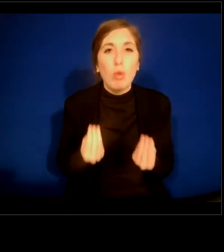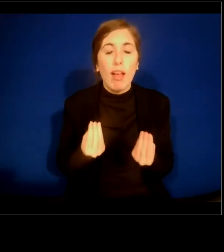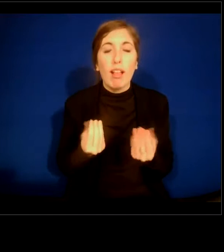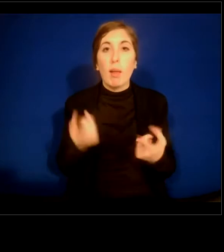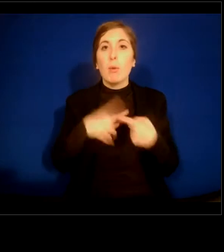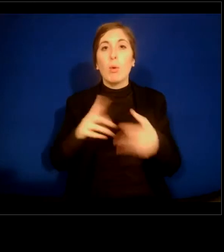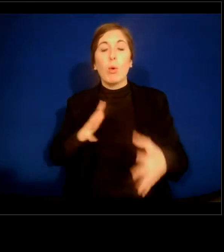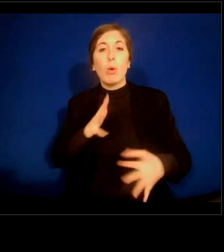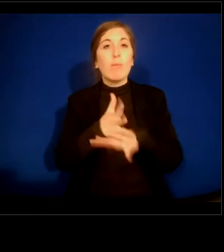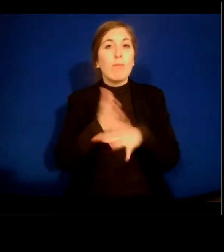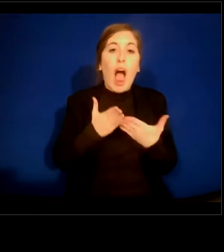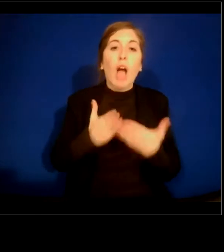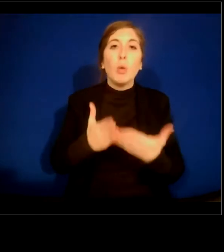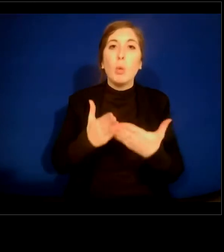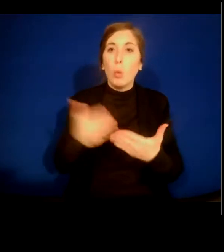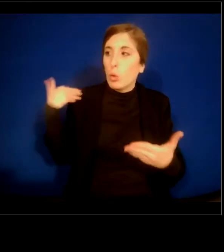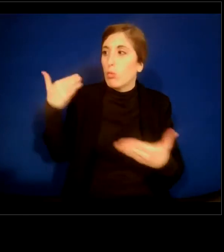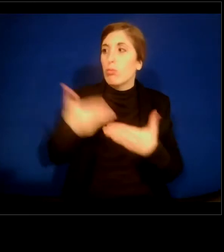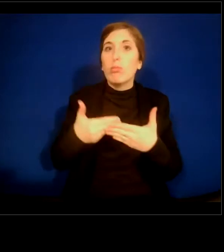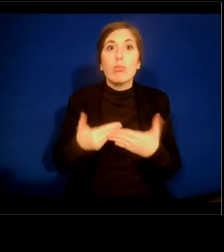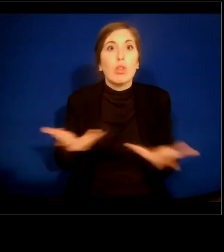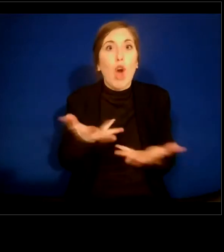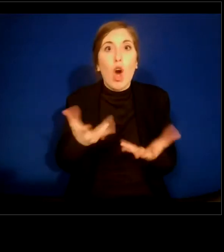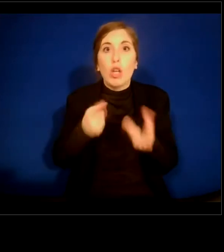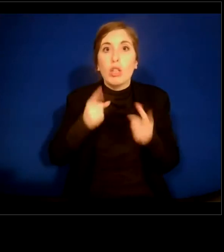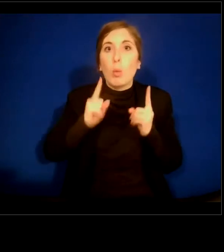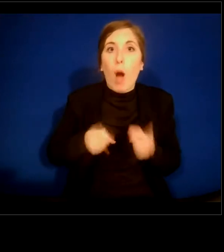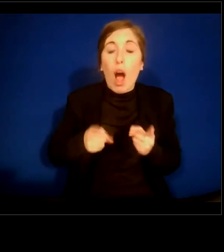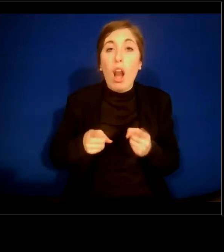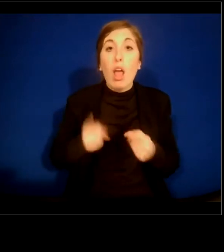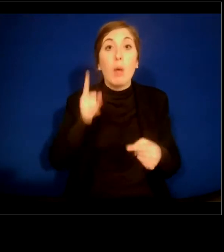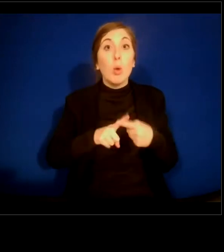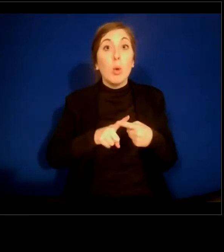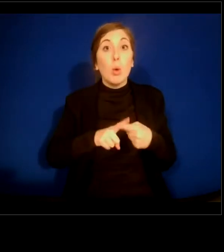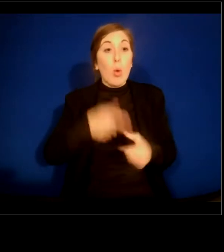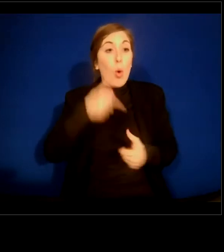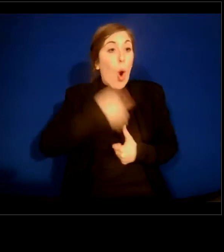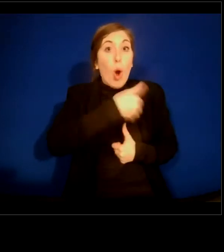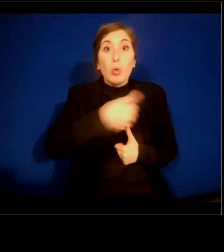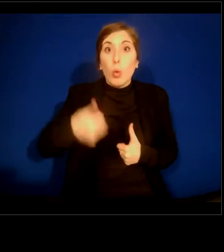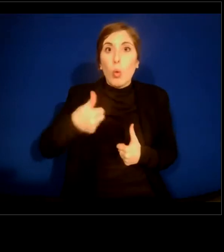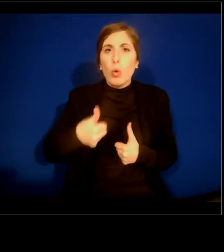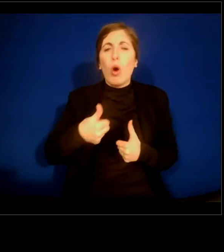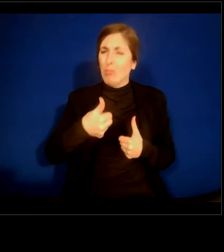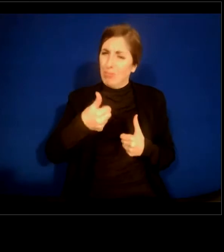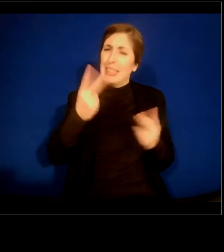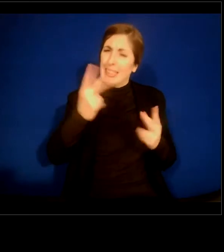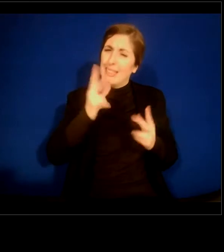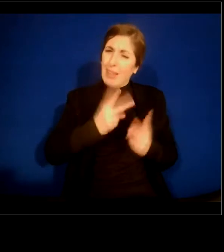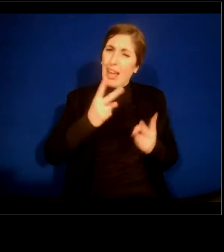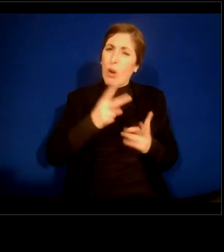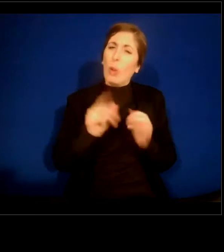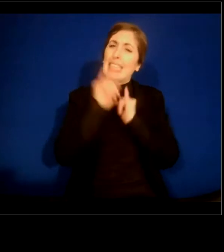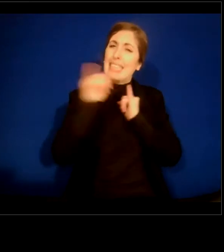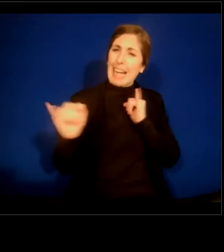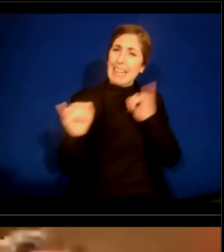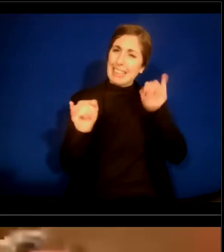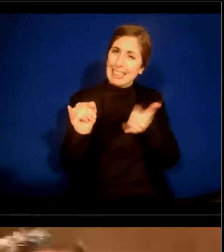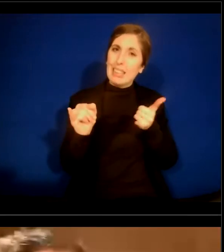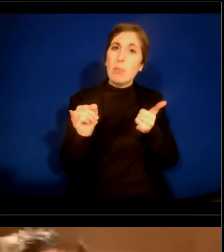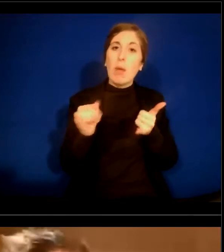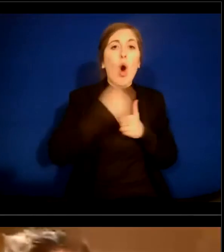aiutare, come possiamo eventualmente noi, anche se siamo distanti, essere utili,